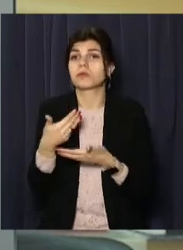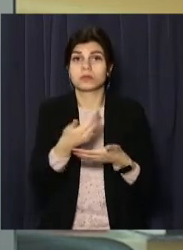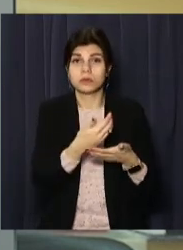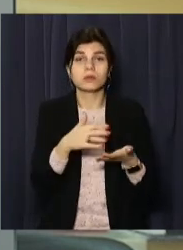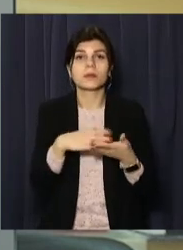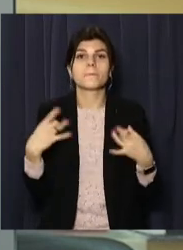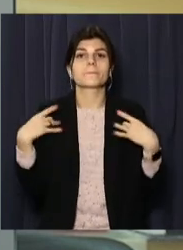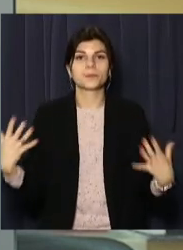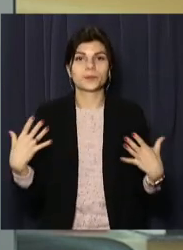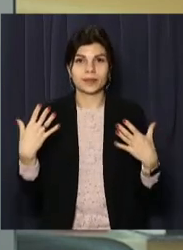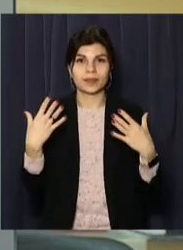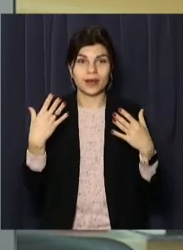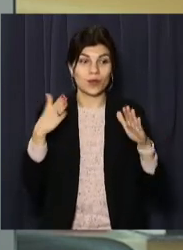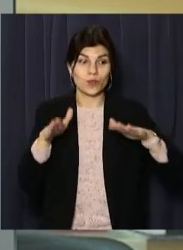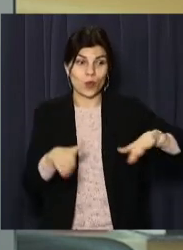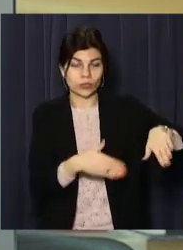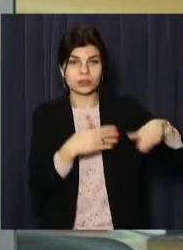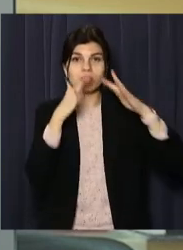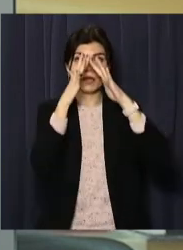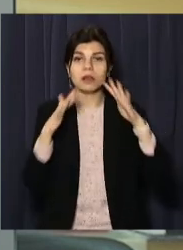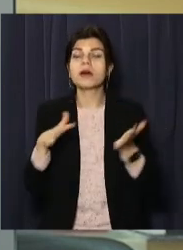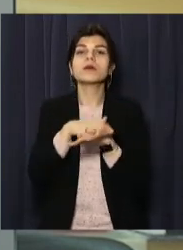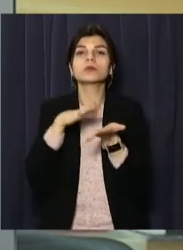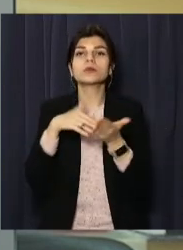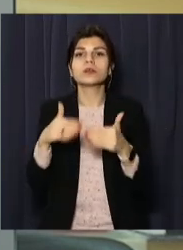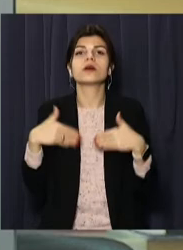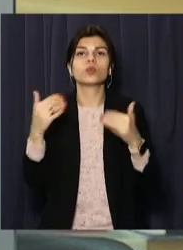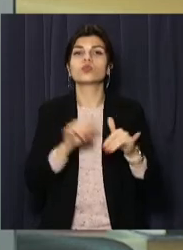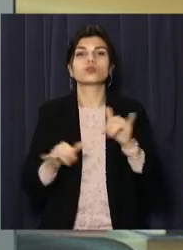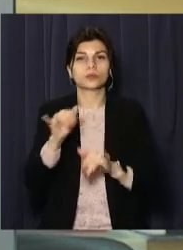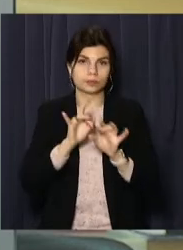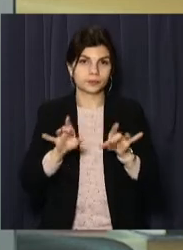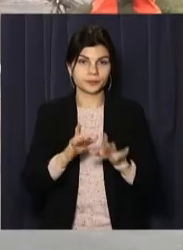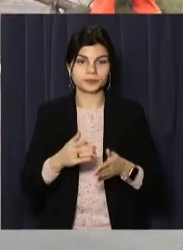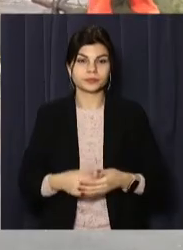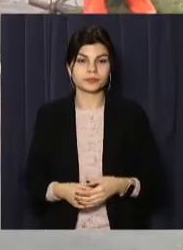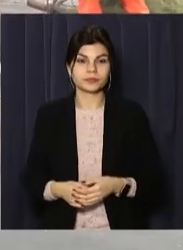спіткає святкову красуню після утилізації? Дивіться в наступному сюжеті.